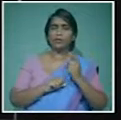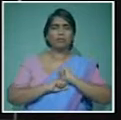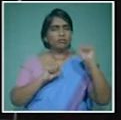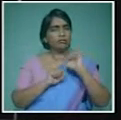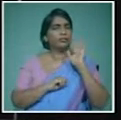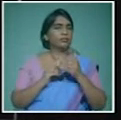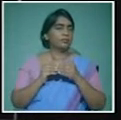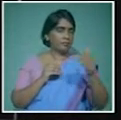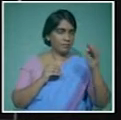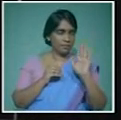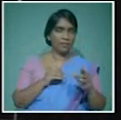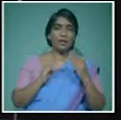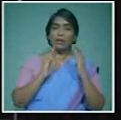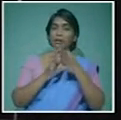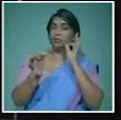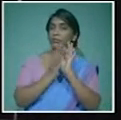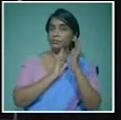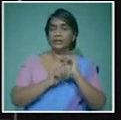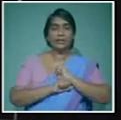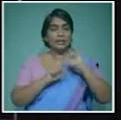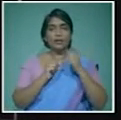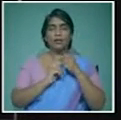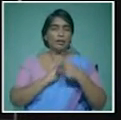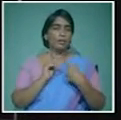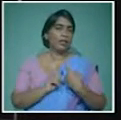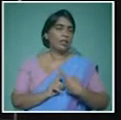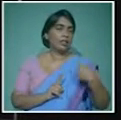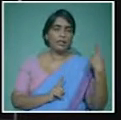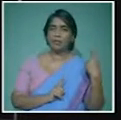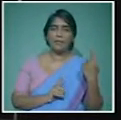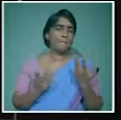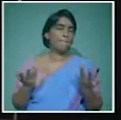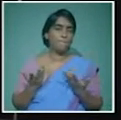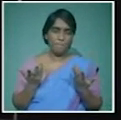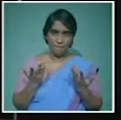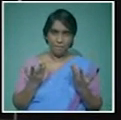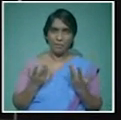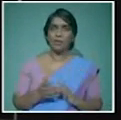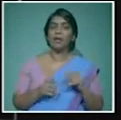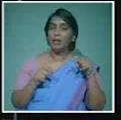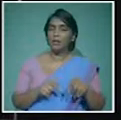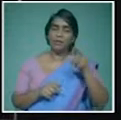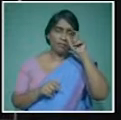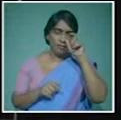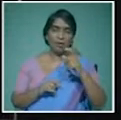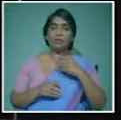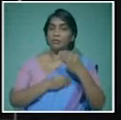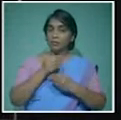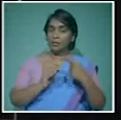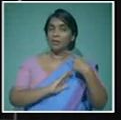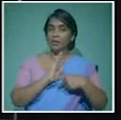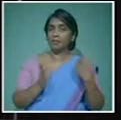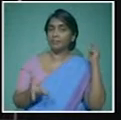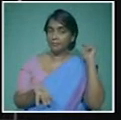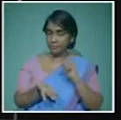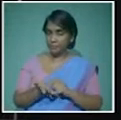උද්ඝෝෂණ පවත්වලා, ගෙවල් ගිනි තියලා පිකටින් කරලා මේ රටේ දියුණු කරන්න බැහැ. දැන් බලන්න, ආයෝජකයෙක් රටට